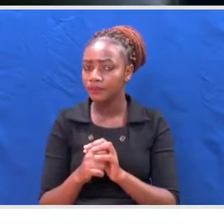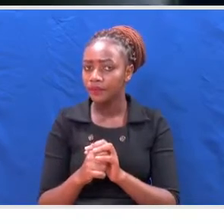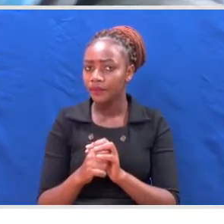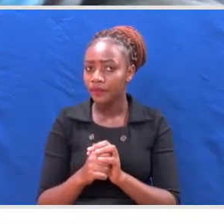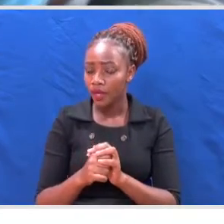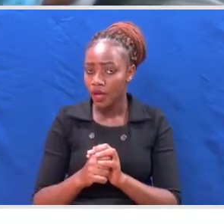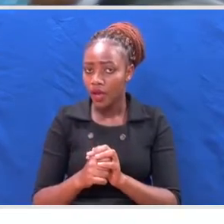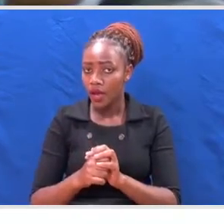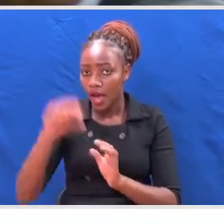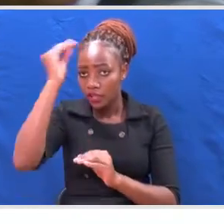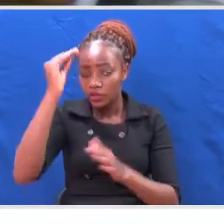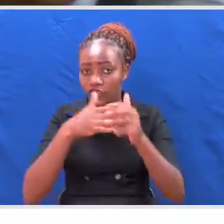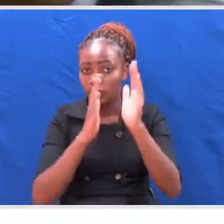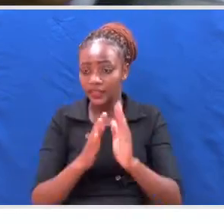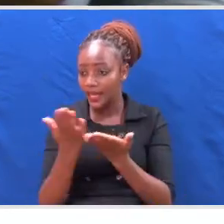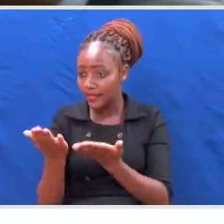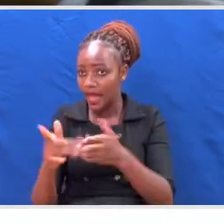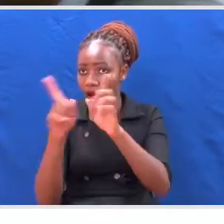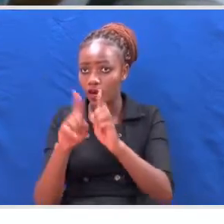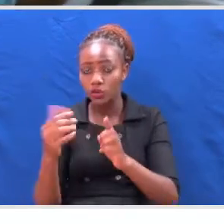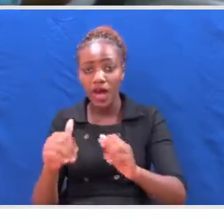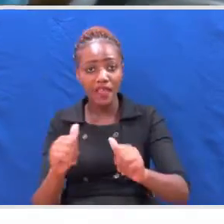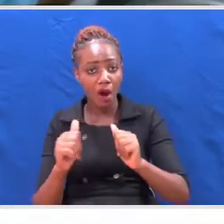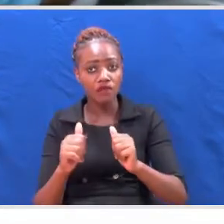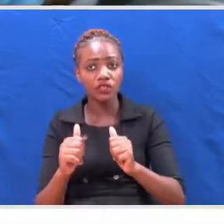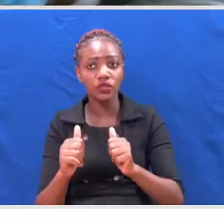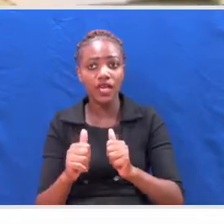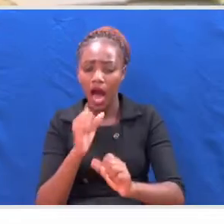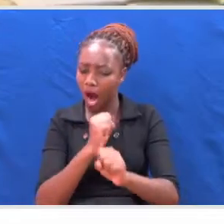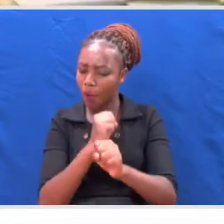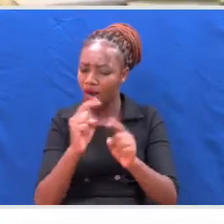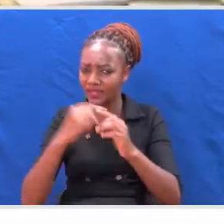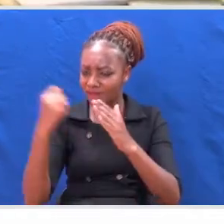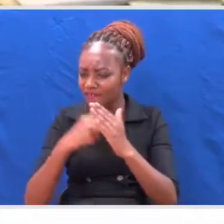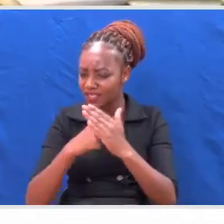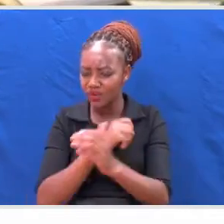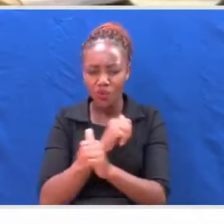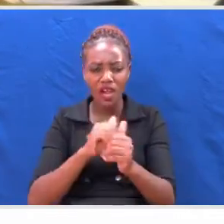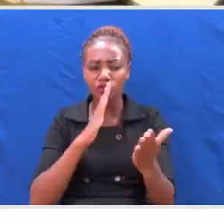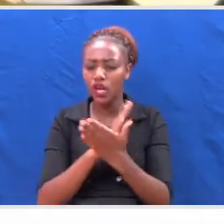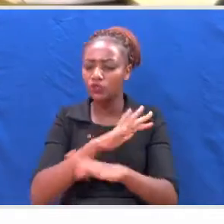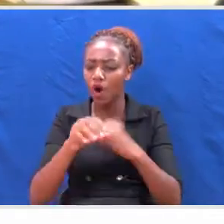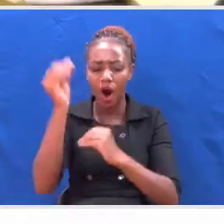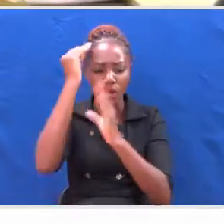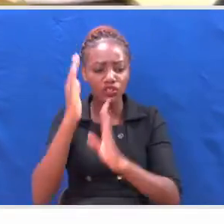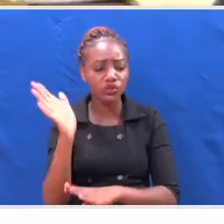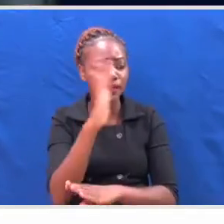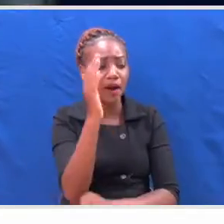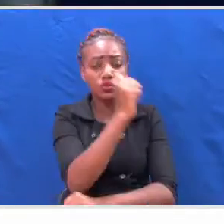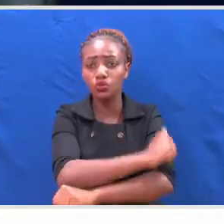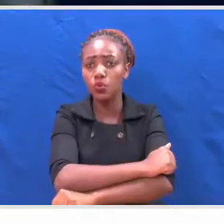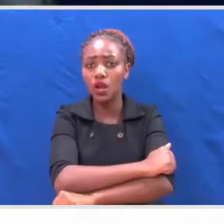elimu eneo la bonde la ufa pamoja na viongozi wengine wanafanya jitihada kuhakikisha wanafunzi hao wamerejea